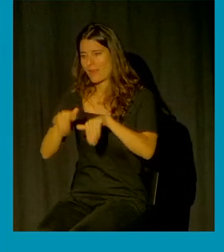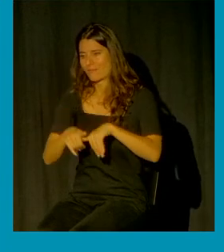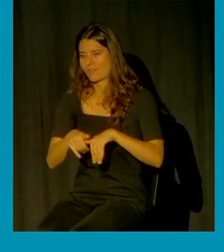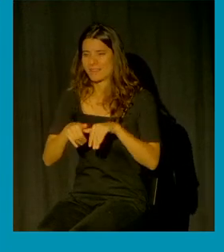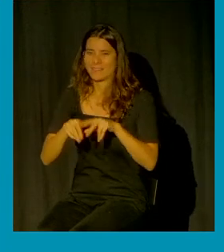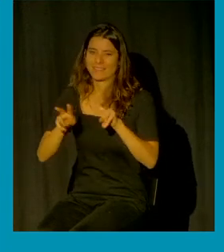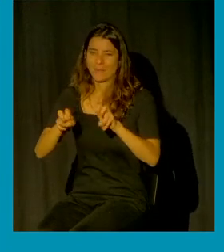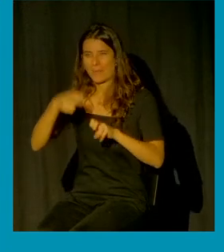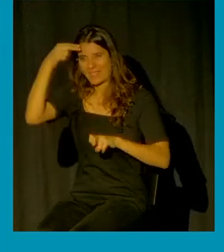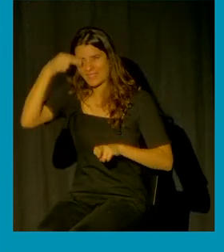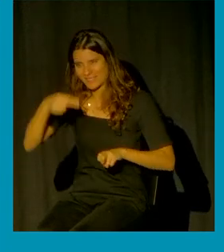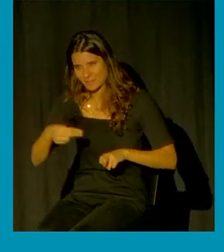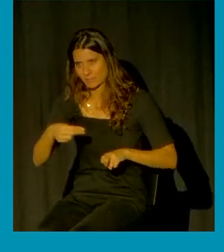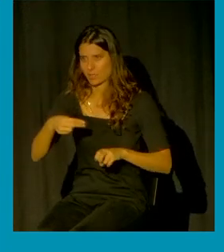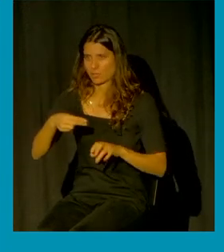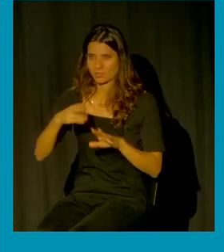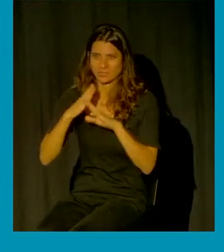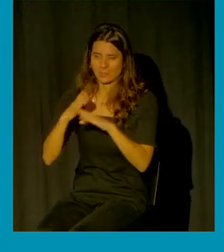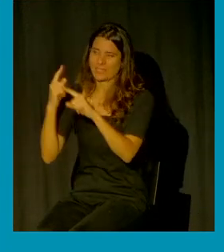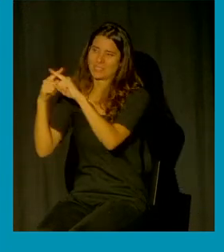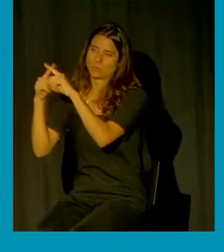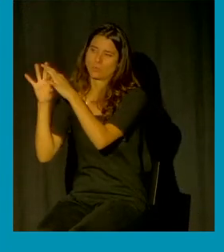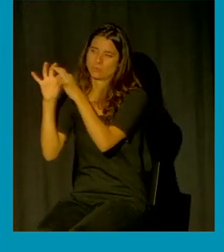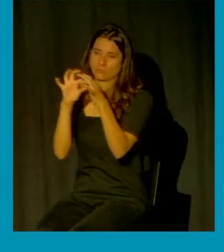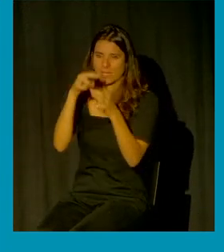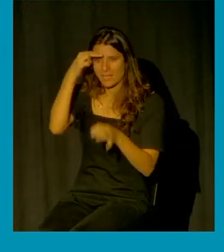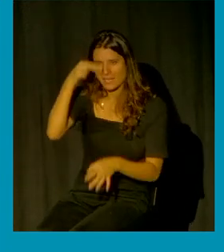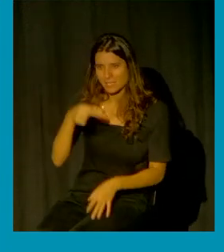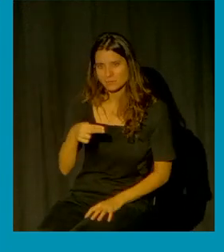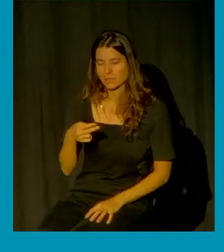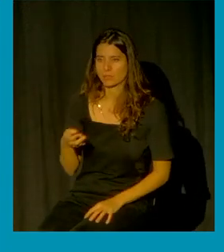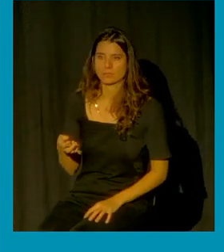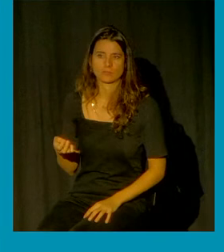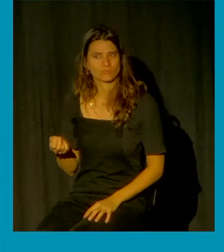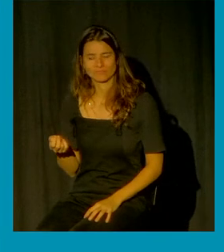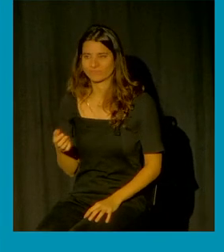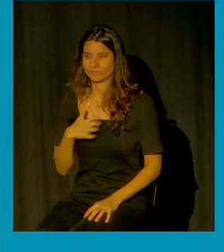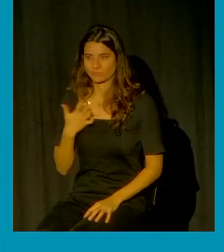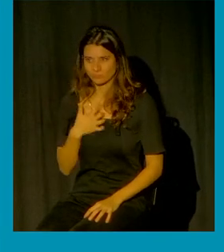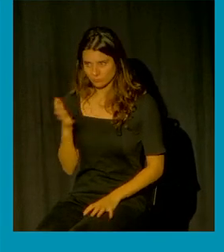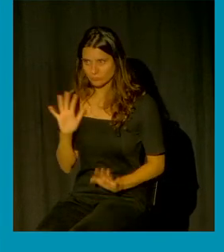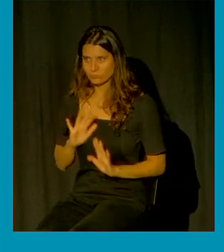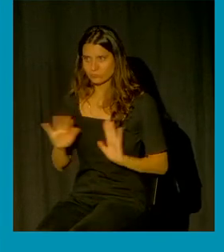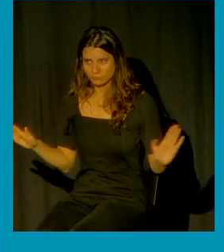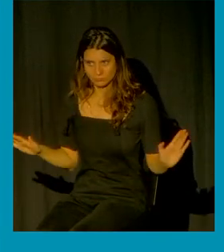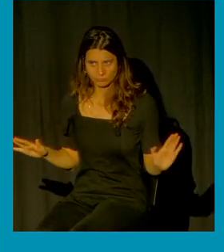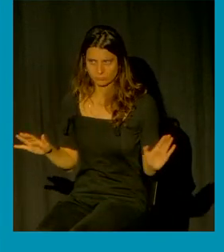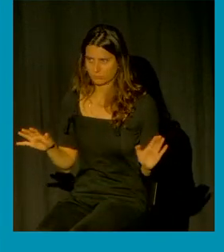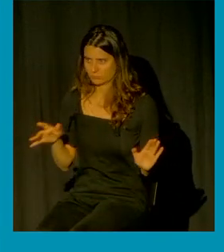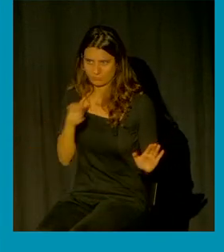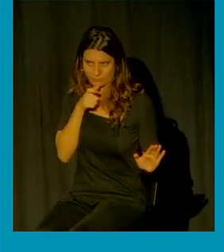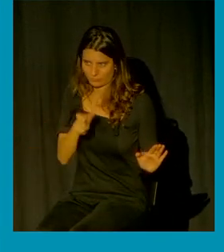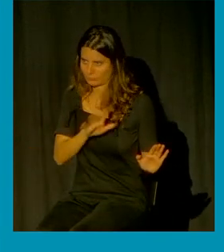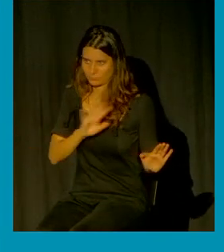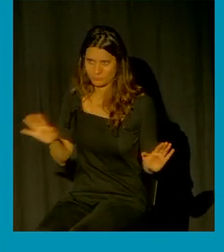tornem a vincular les violències sexuals amb la honorabilitat que és una cosa detestable i que no acabem d'erradicar a nivell